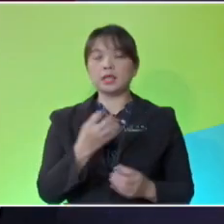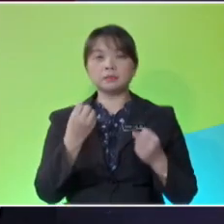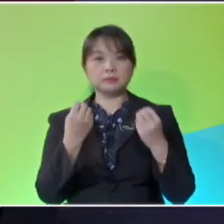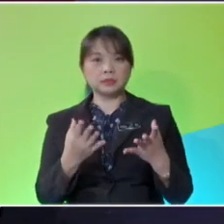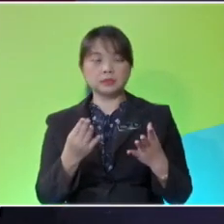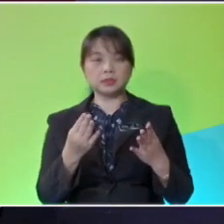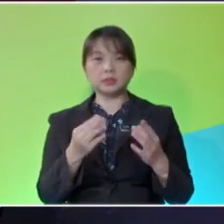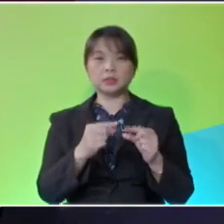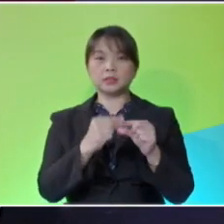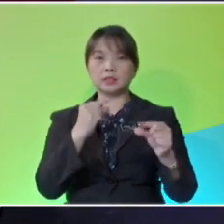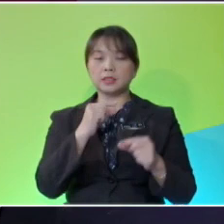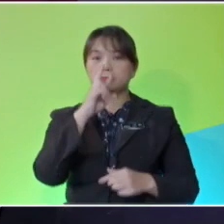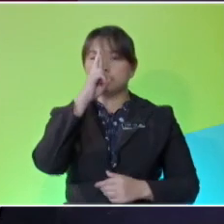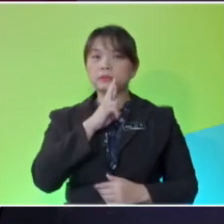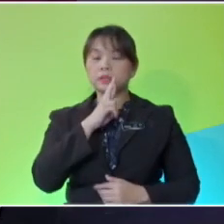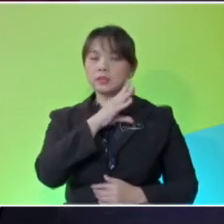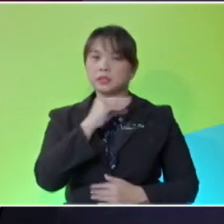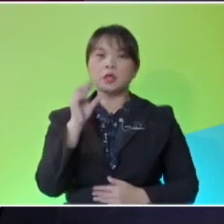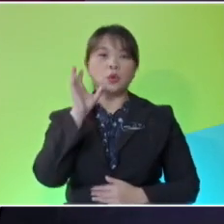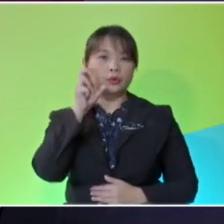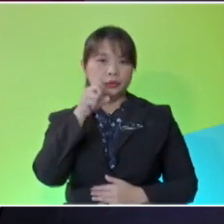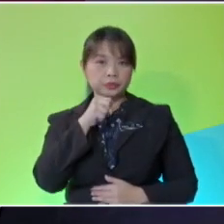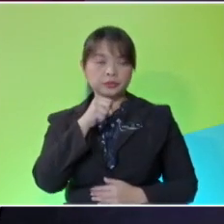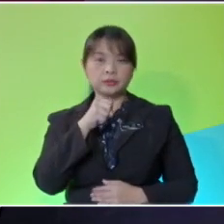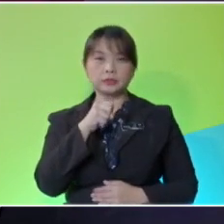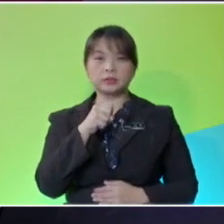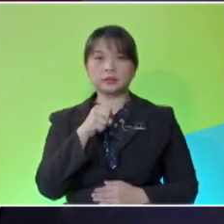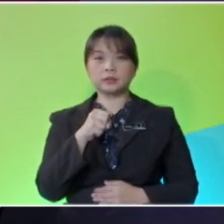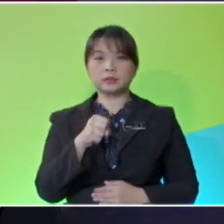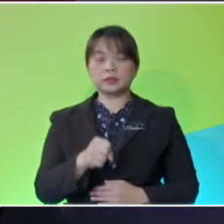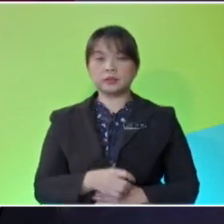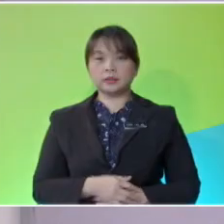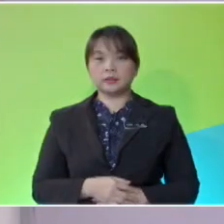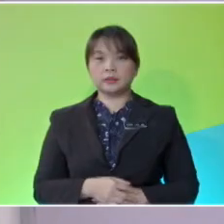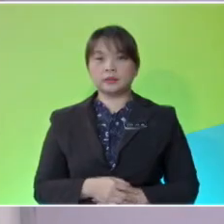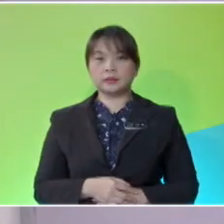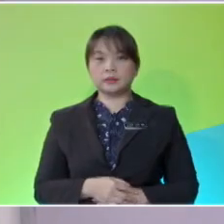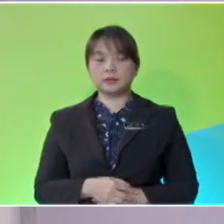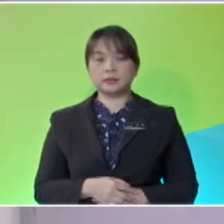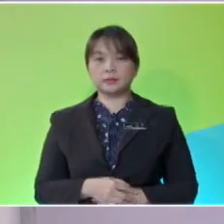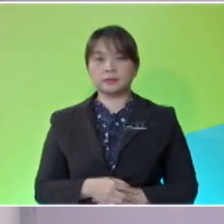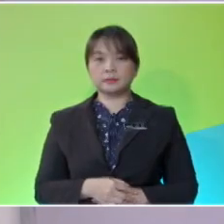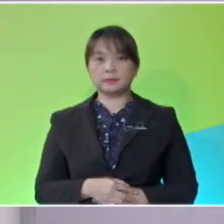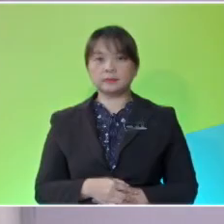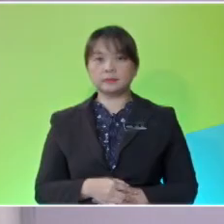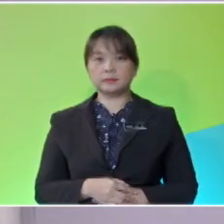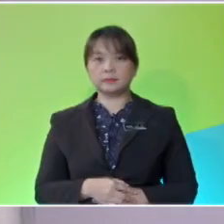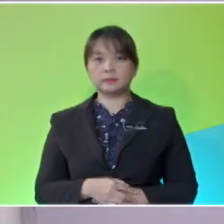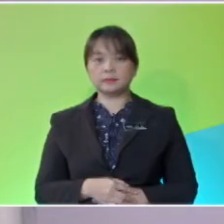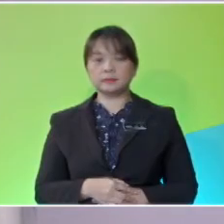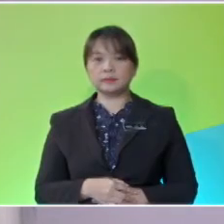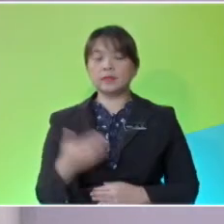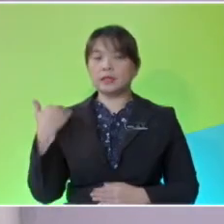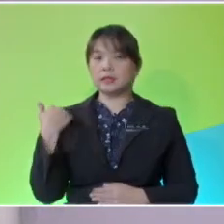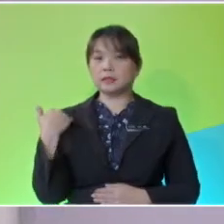garis-garisan orange kalau tengok karena banyak-banyak garisan ada merah urine ada